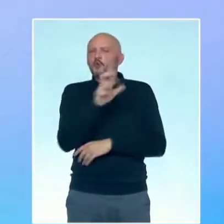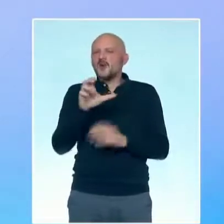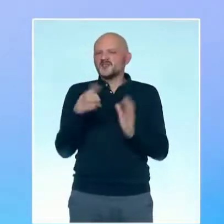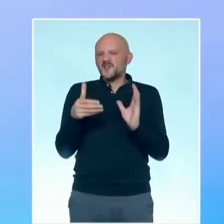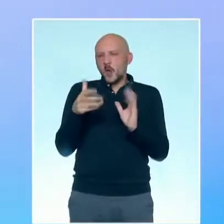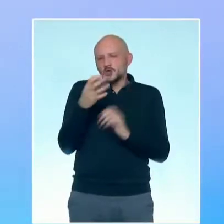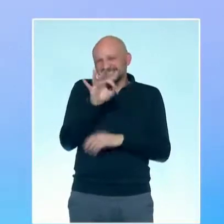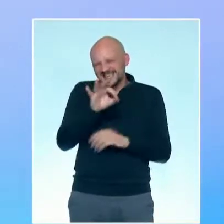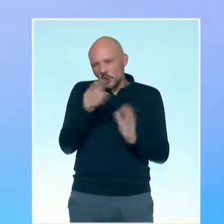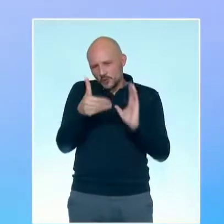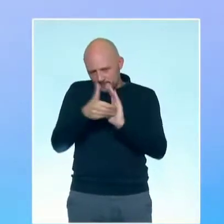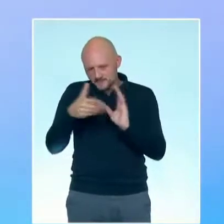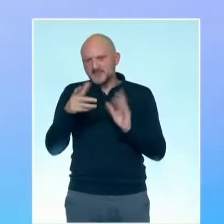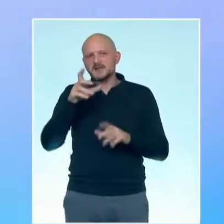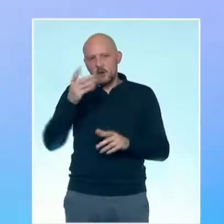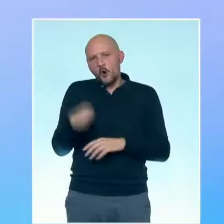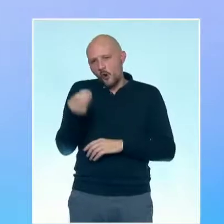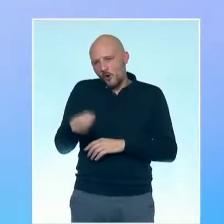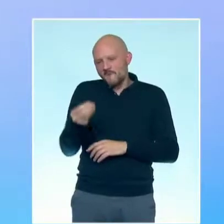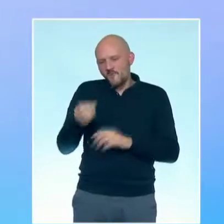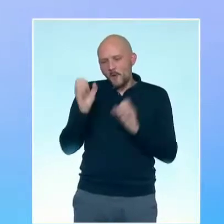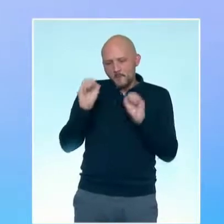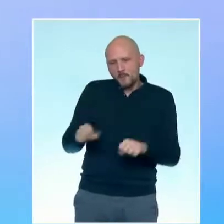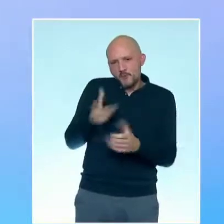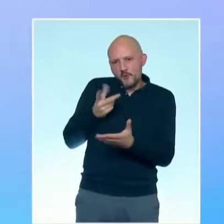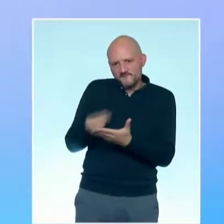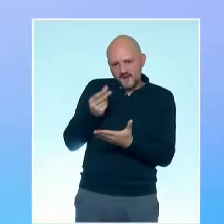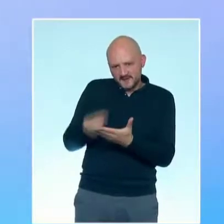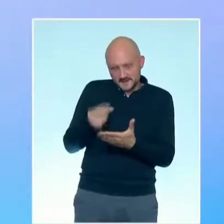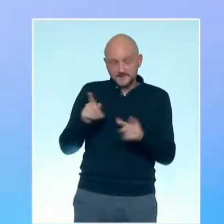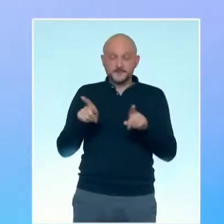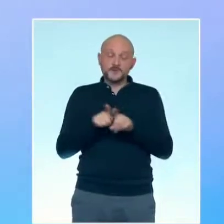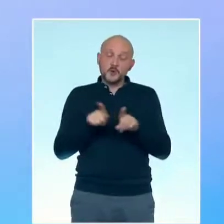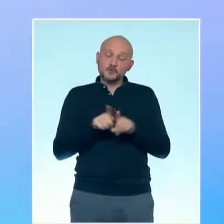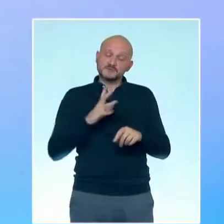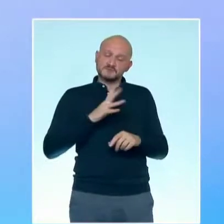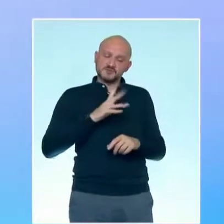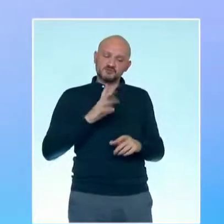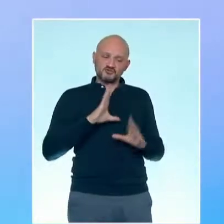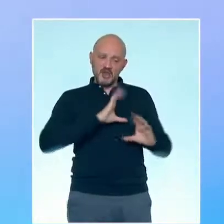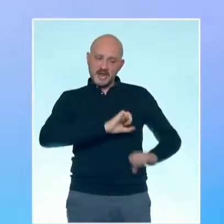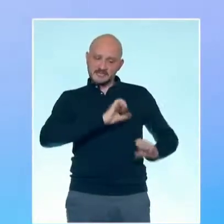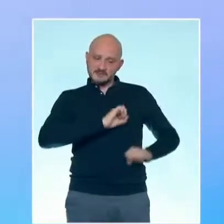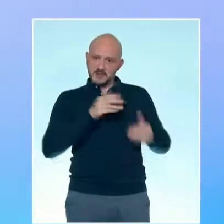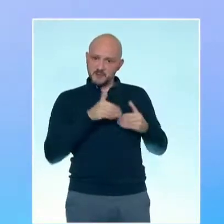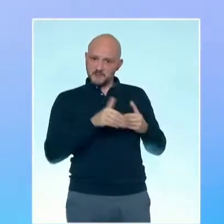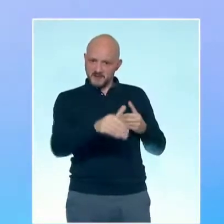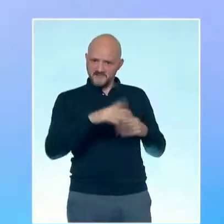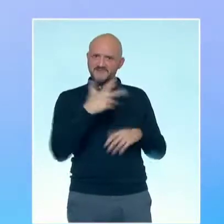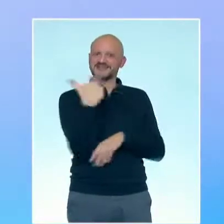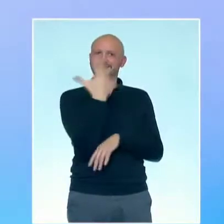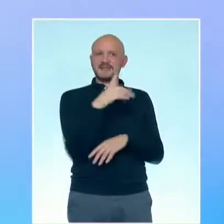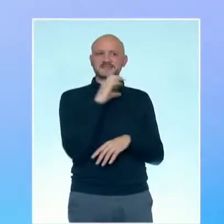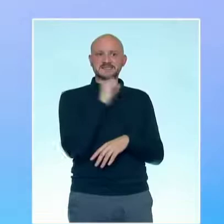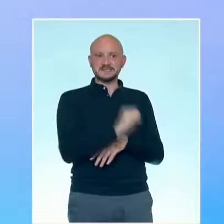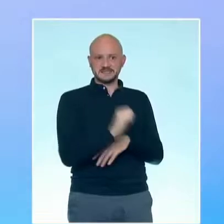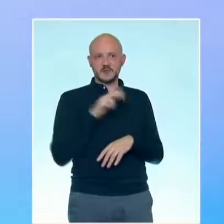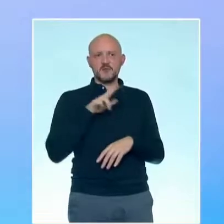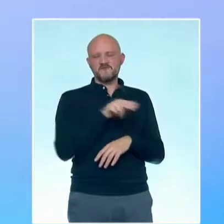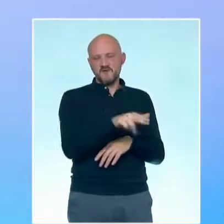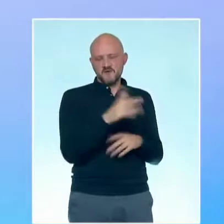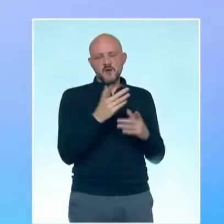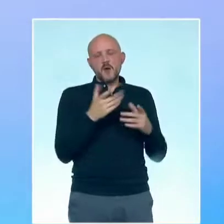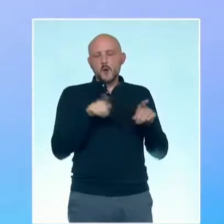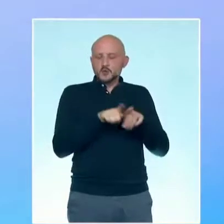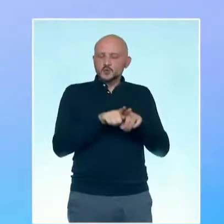première livraison des vaccins Pfizer avec une dilution adaptée pour les enfants sera faite le 13 décembre de notre pays. Et de quoi nous souhaitons